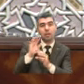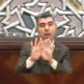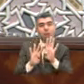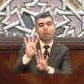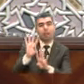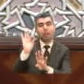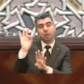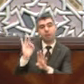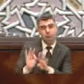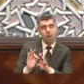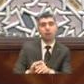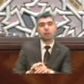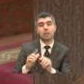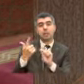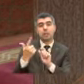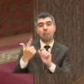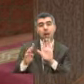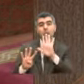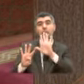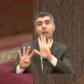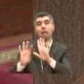إلى حوالي 97%.